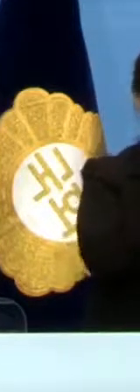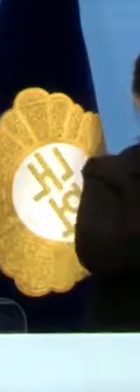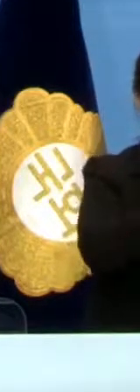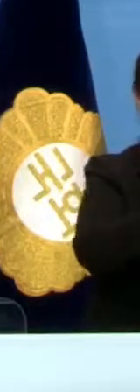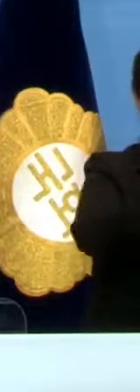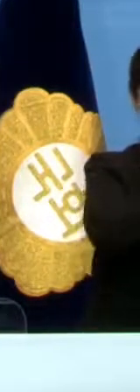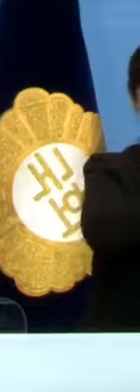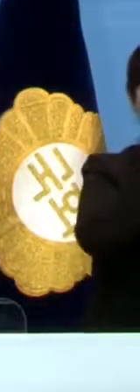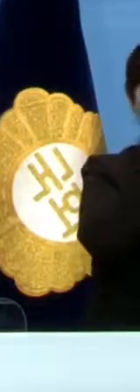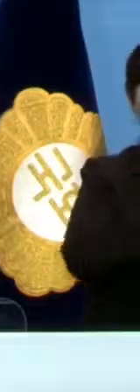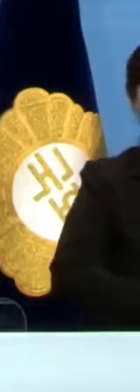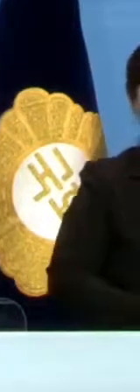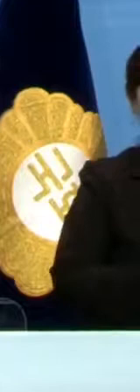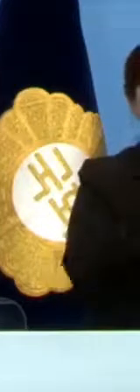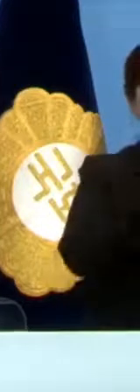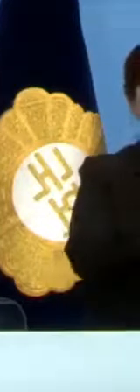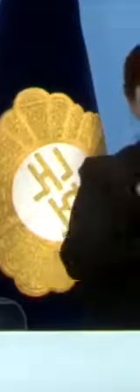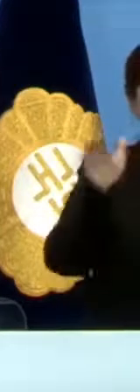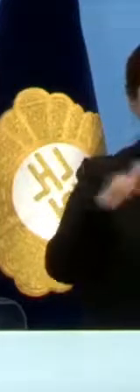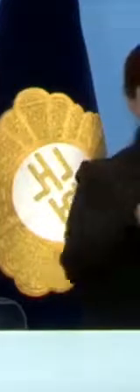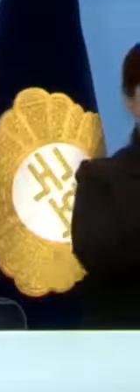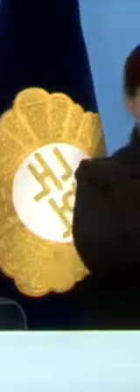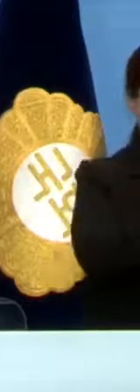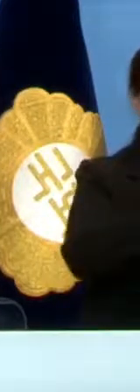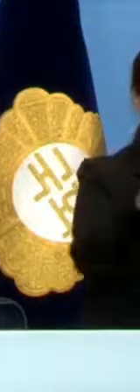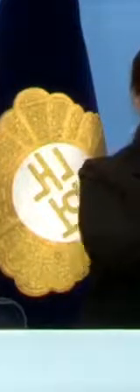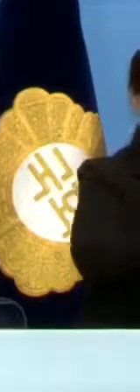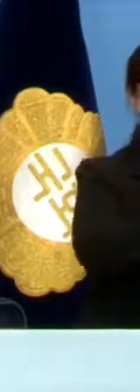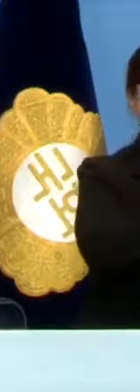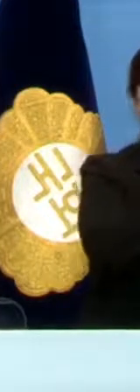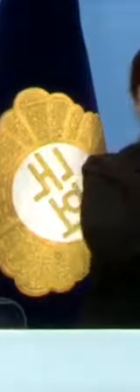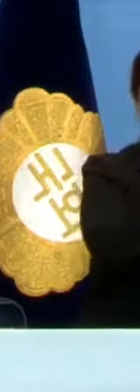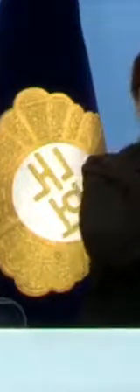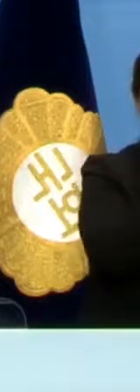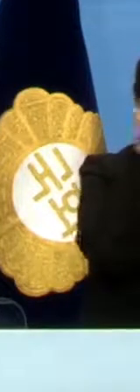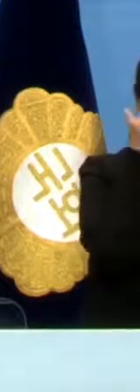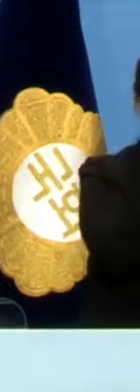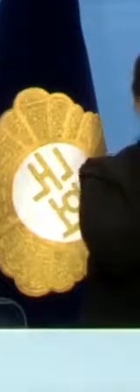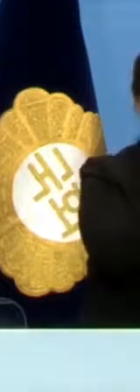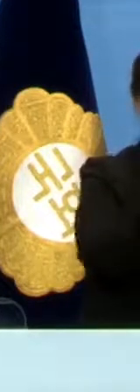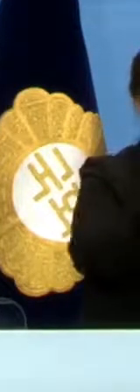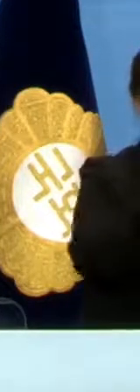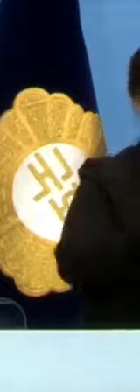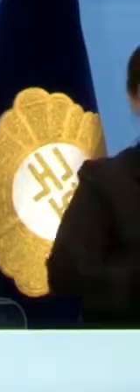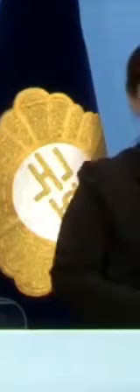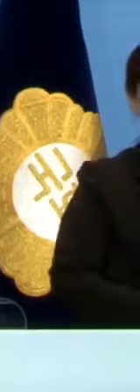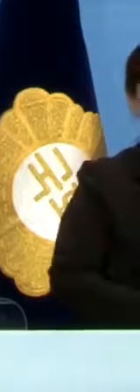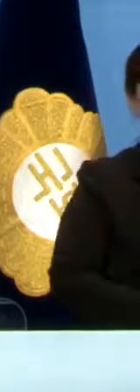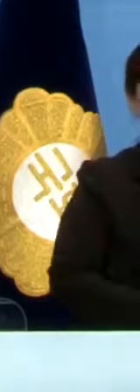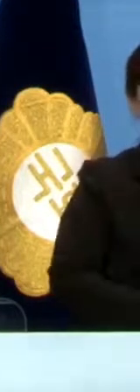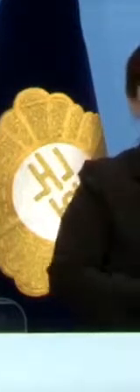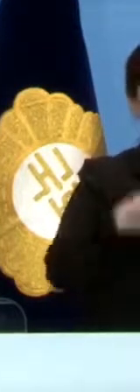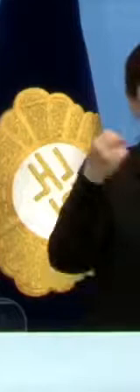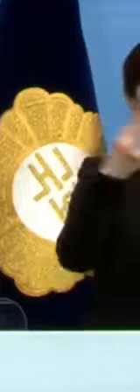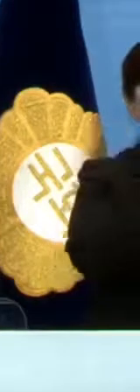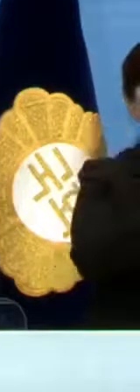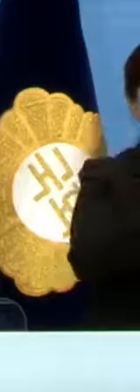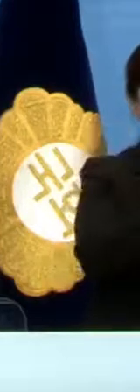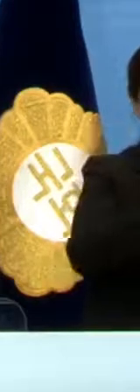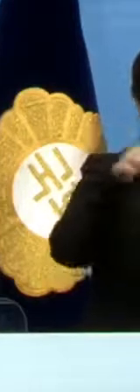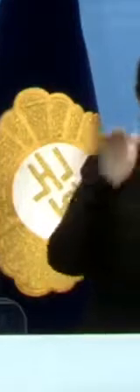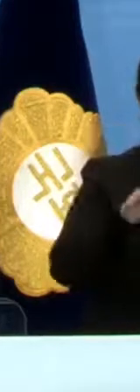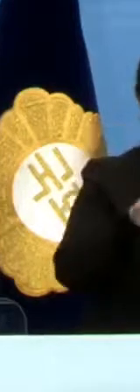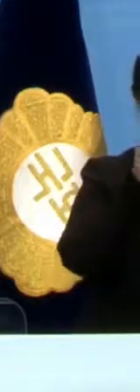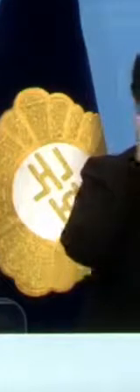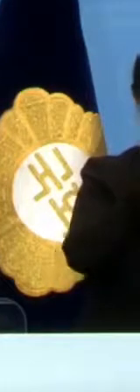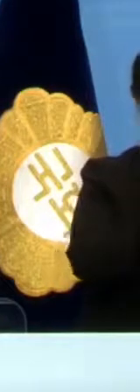프로젝트입니다. 부산갈매기 소속 국회의원들이 가장 중점적으로 해야 할 일입니다. 더불어